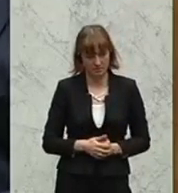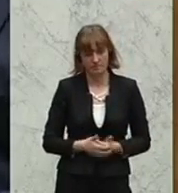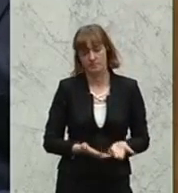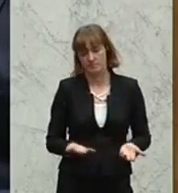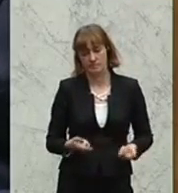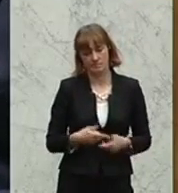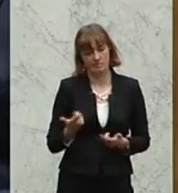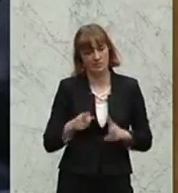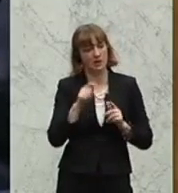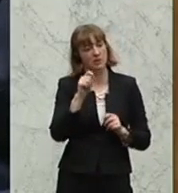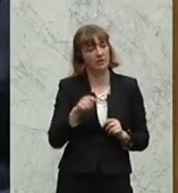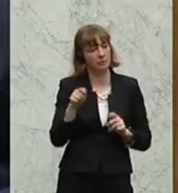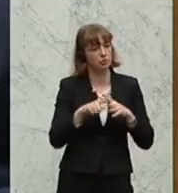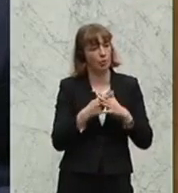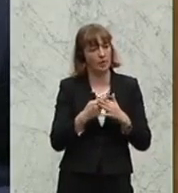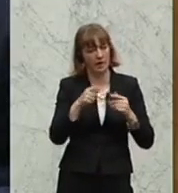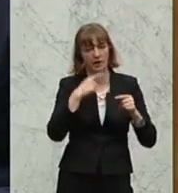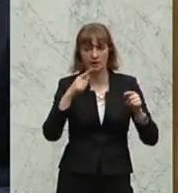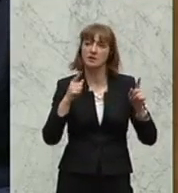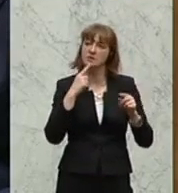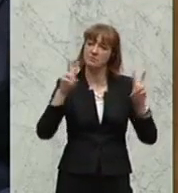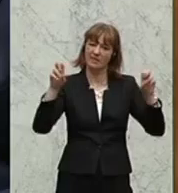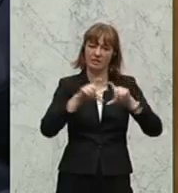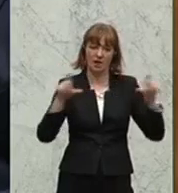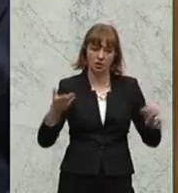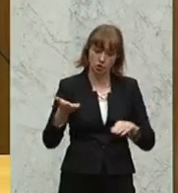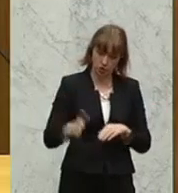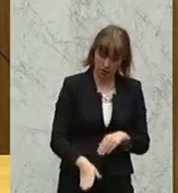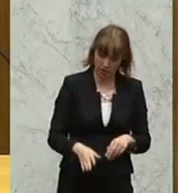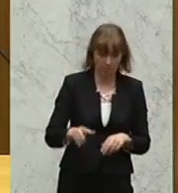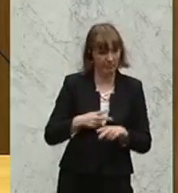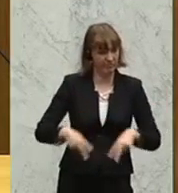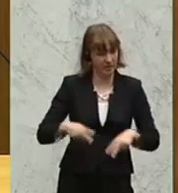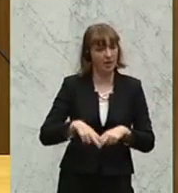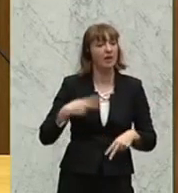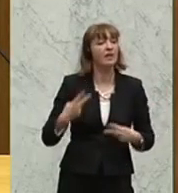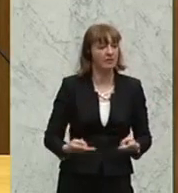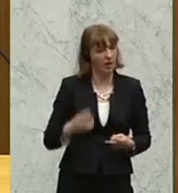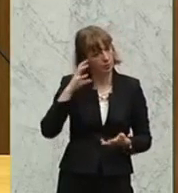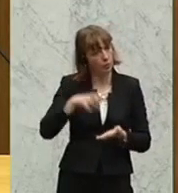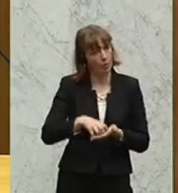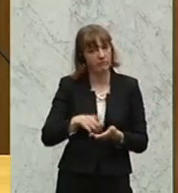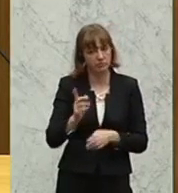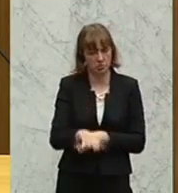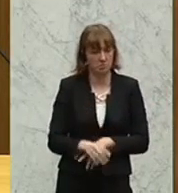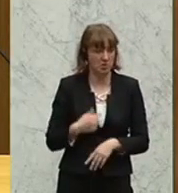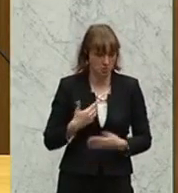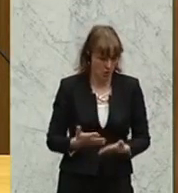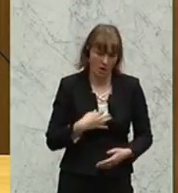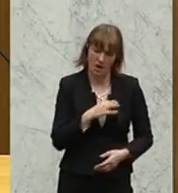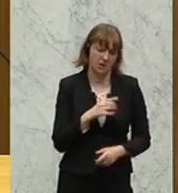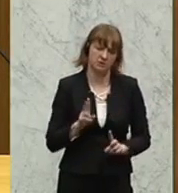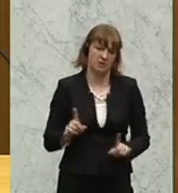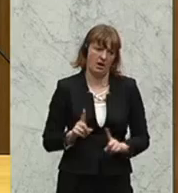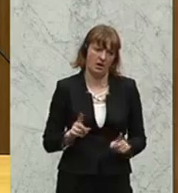Steuerreform ist, sondern nur eine Tarifreform, wo man jetzt irgendwoher das Geld zusammenkratzen muss, unter anderem jetzt von den Wirten.